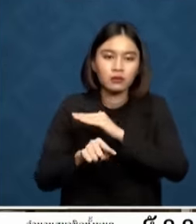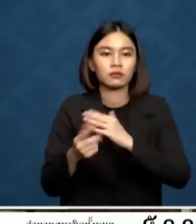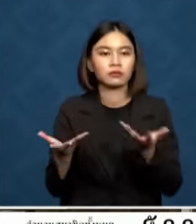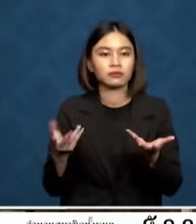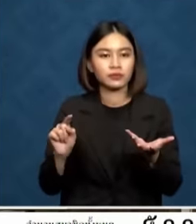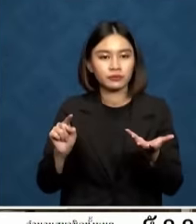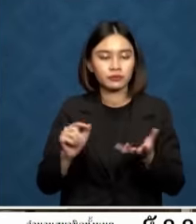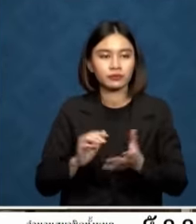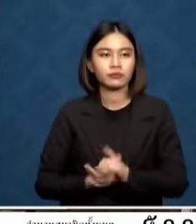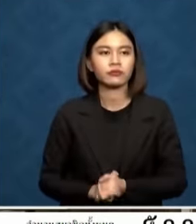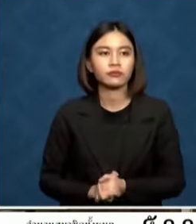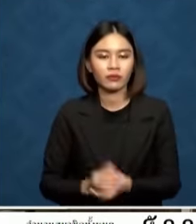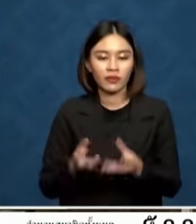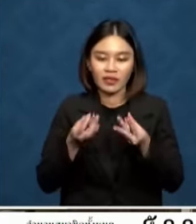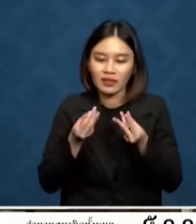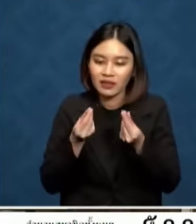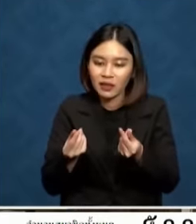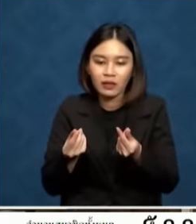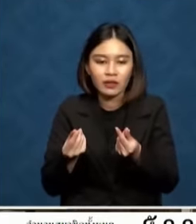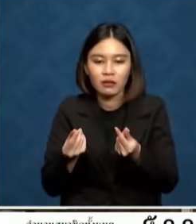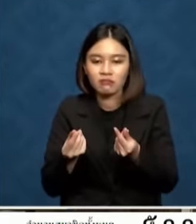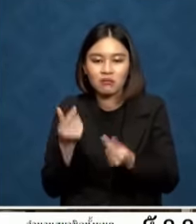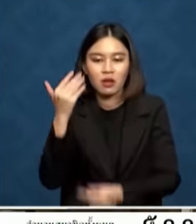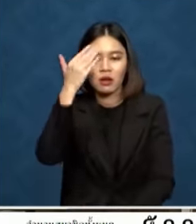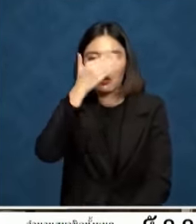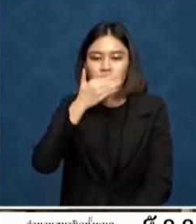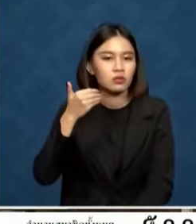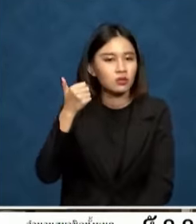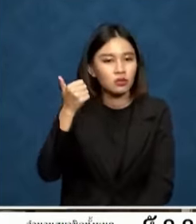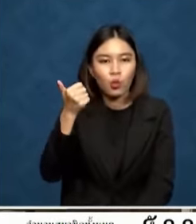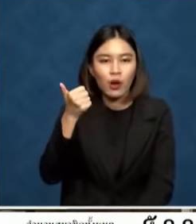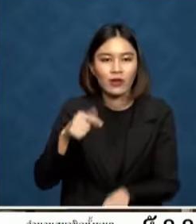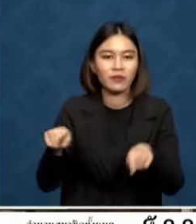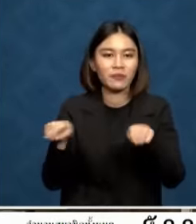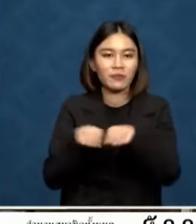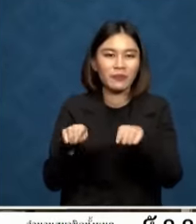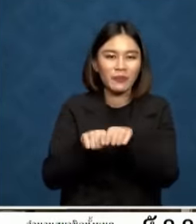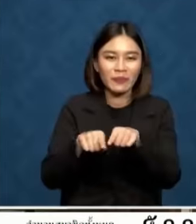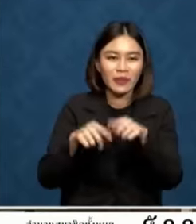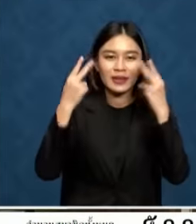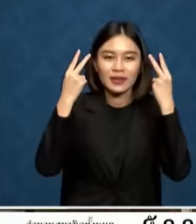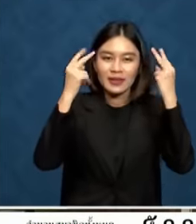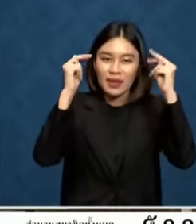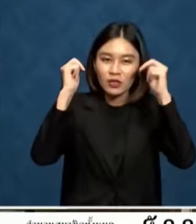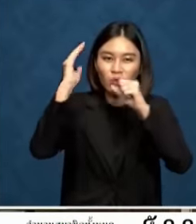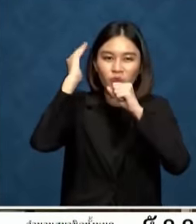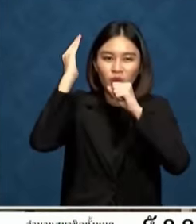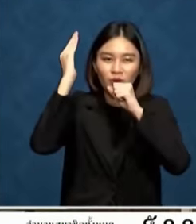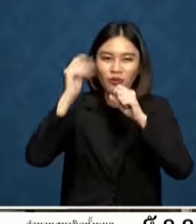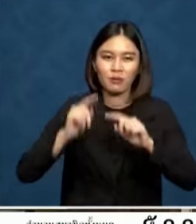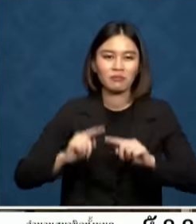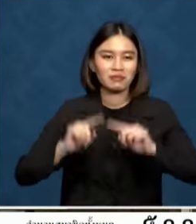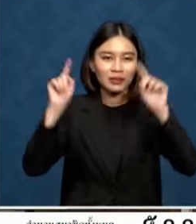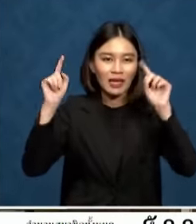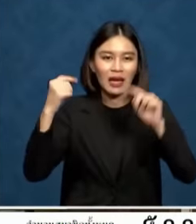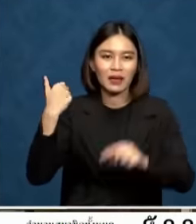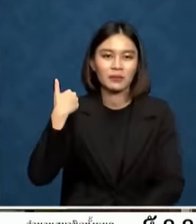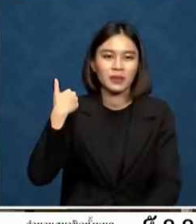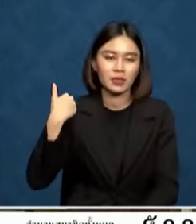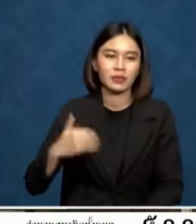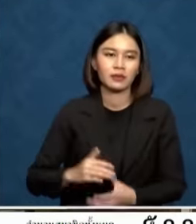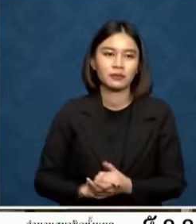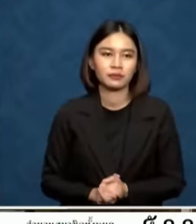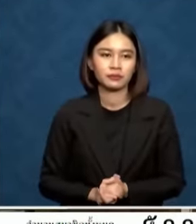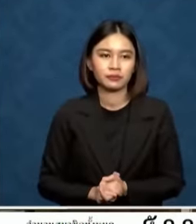อีกรายละเอียดก็ไม่ได้งดงามอย่างที่ท่านนายกได้อภิปรายต่อสภาเมื่อ